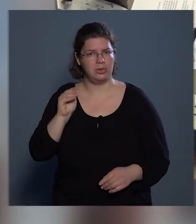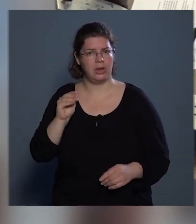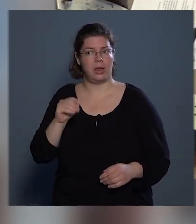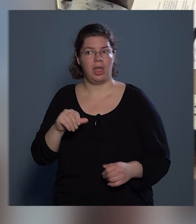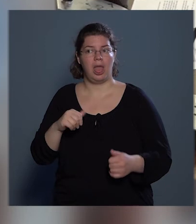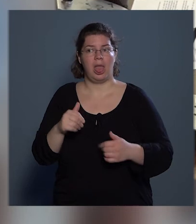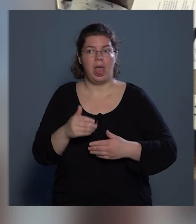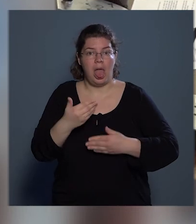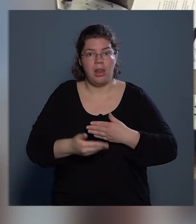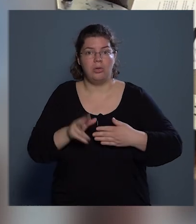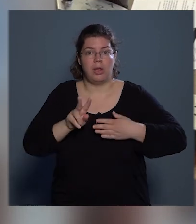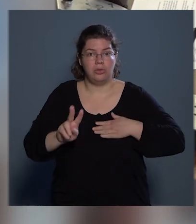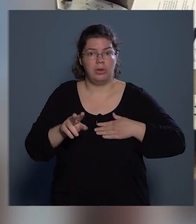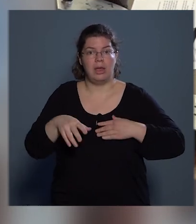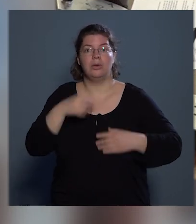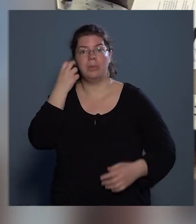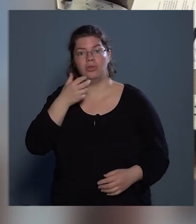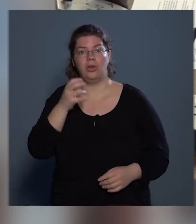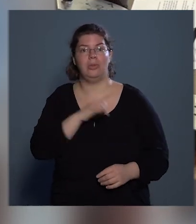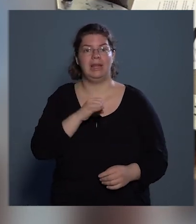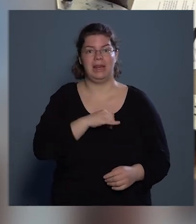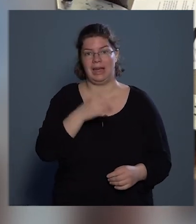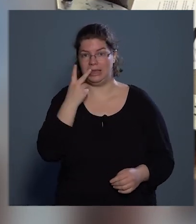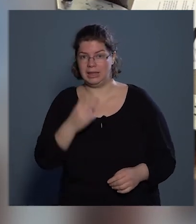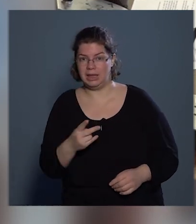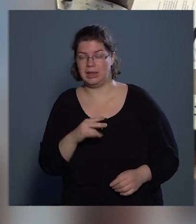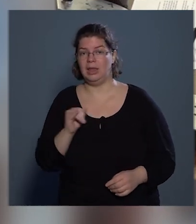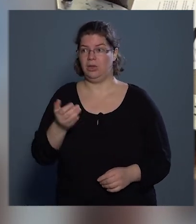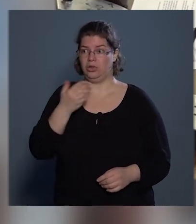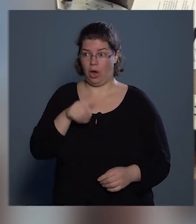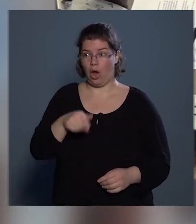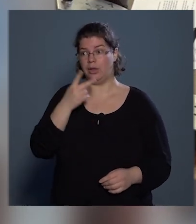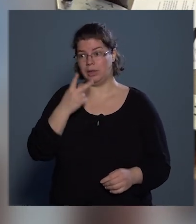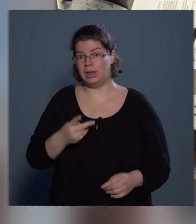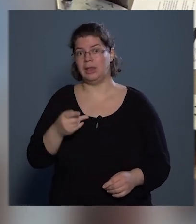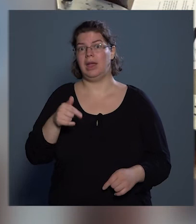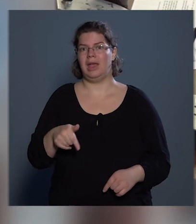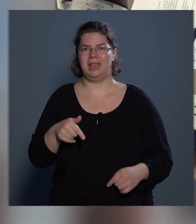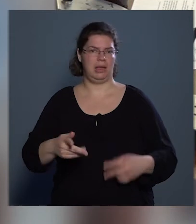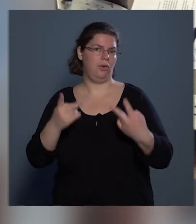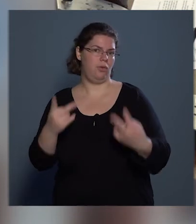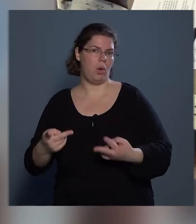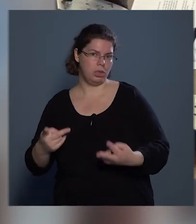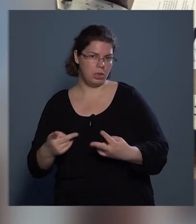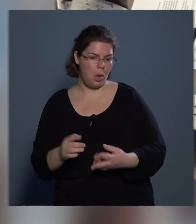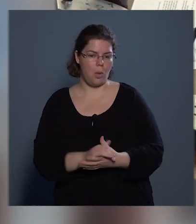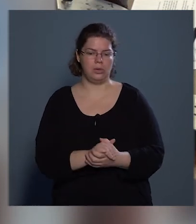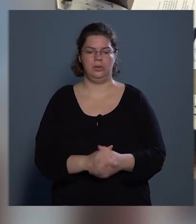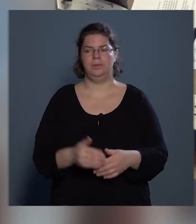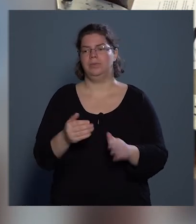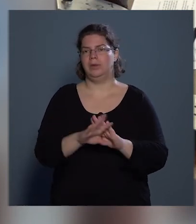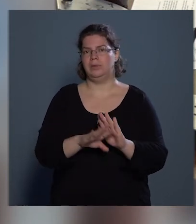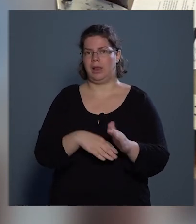esküdtett, hogy Pest Erzsébet érdekeit nézi, és hát hogyha azt nézi, akkor szerintem ez egy elég fontos feladat lenne